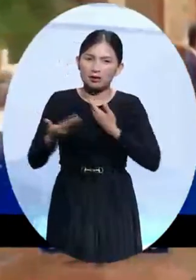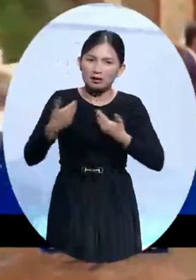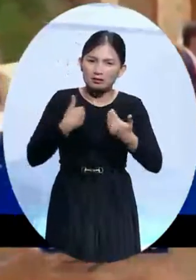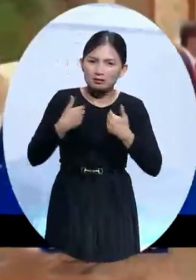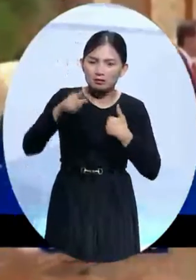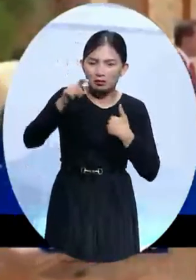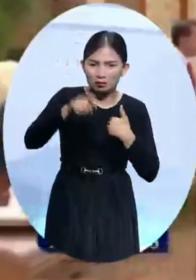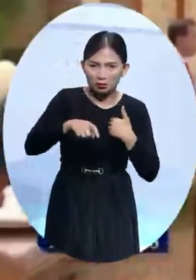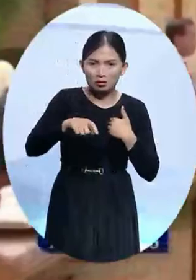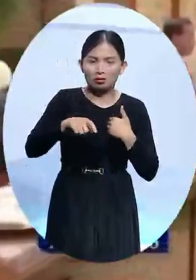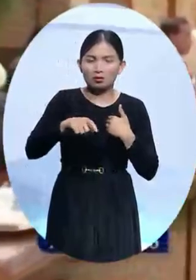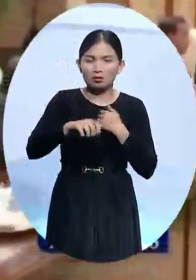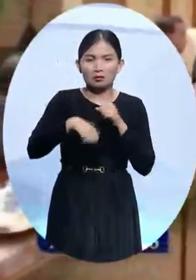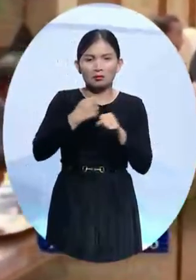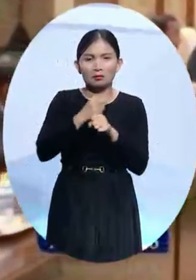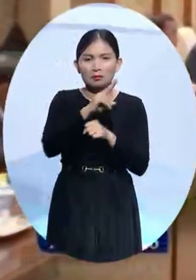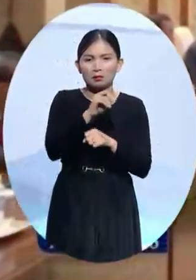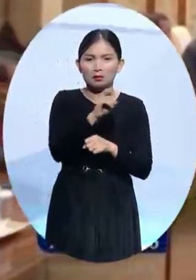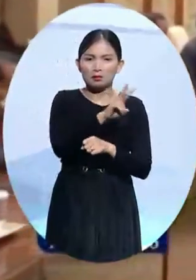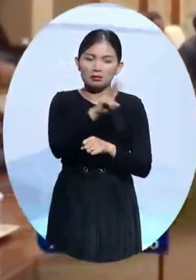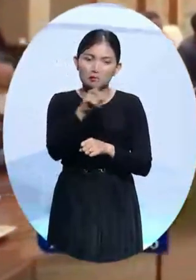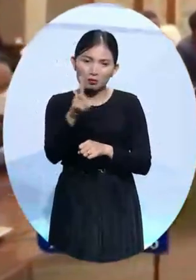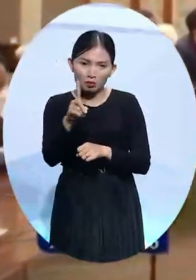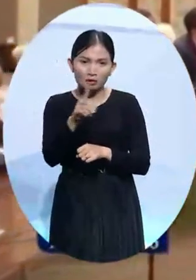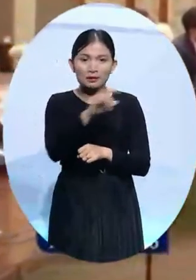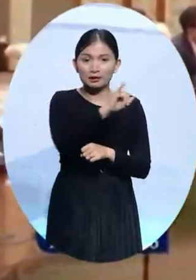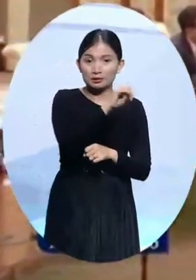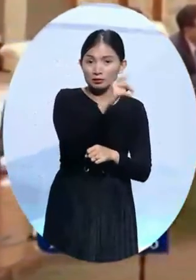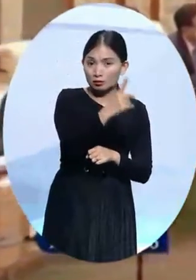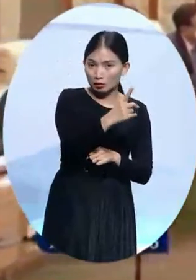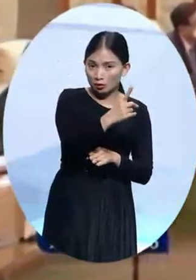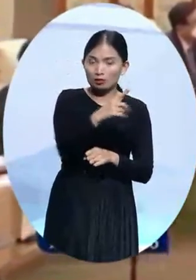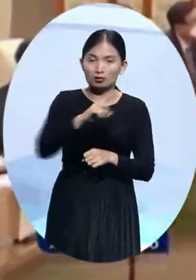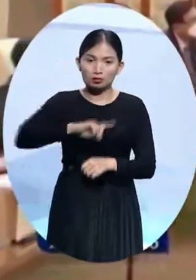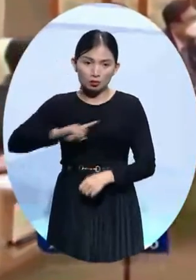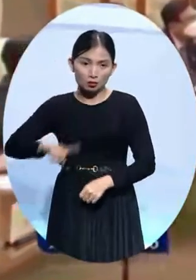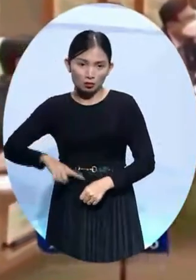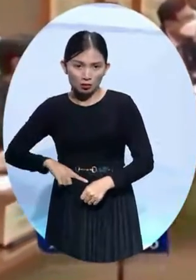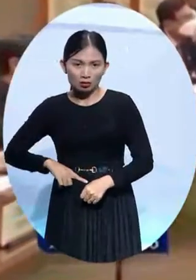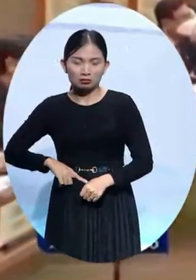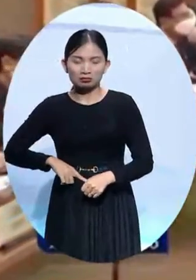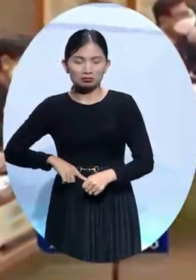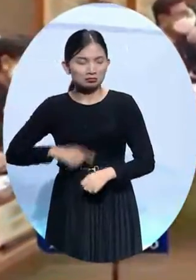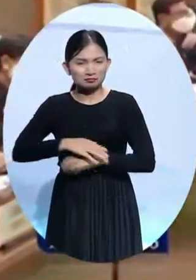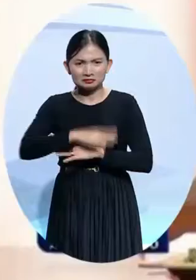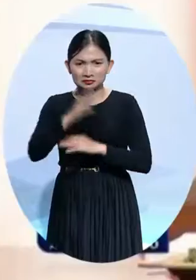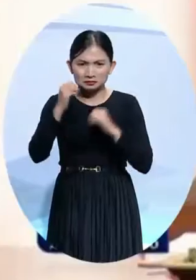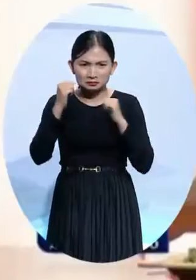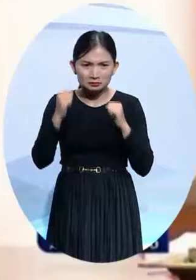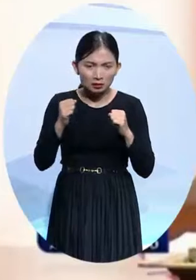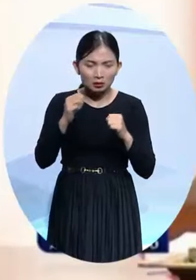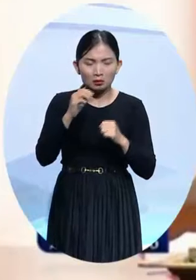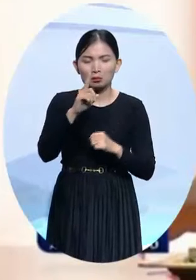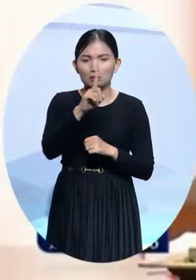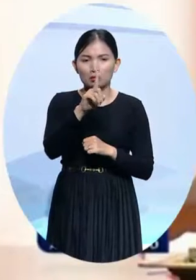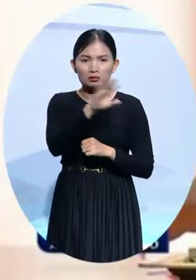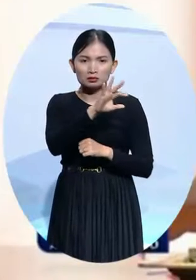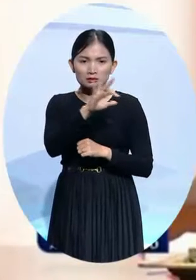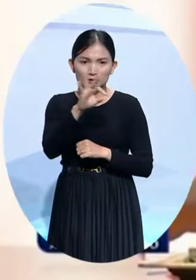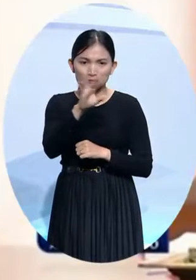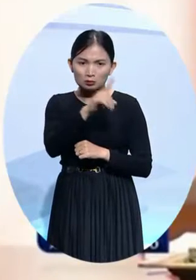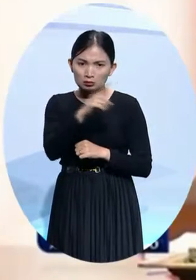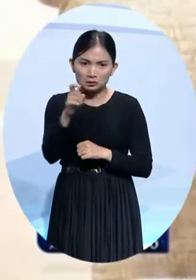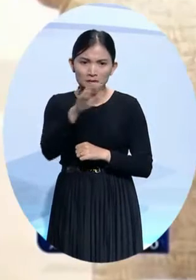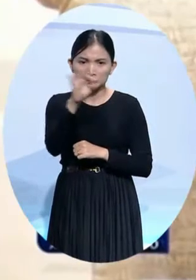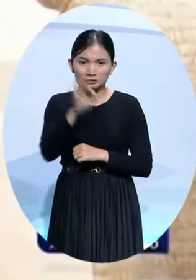Năm 2021, thương mại song phương giữa Indonesia và Trung Quốc đã lần đầu vượt mốc 100 tỷ đô la Mỹ. Trung Quốc là chặng